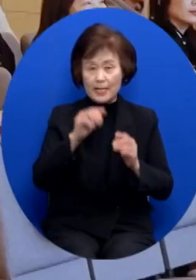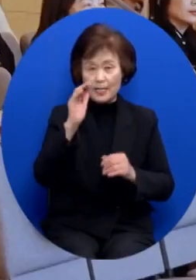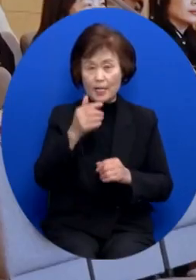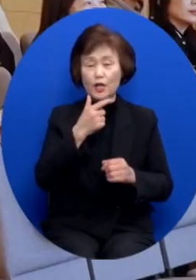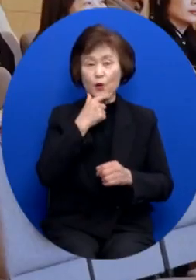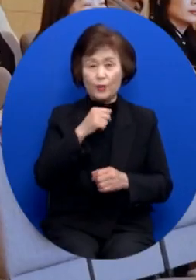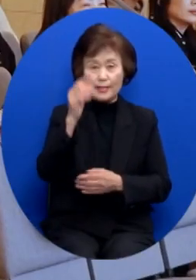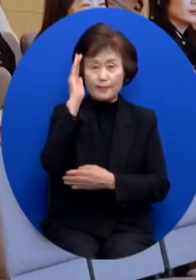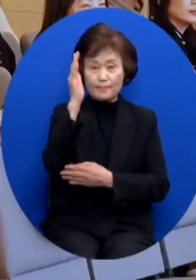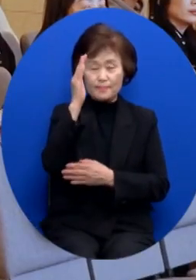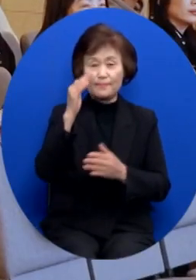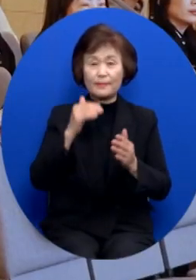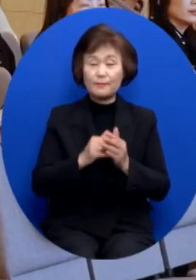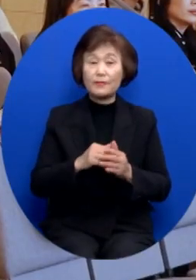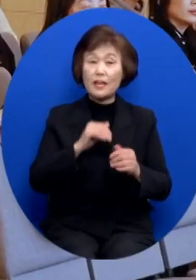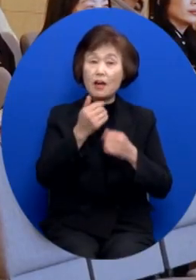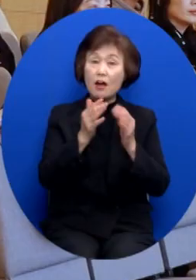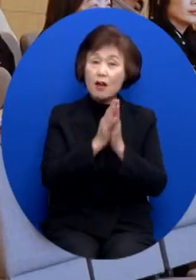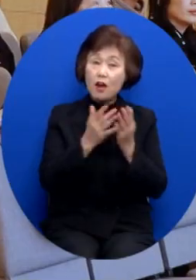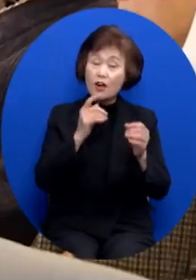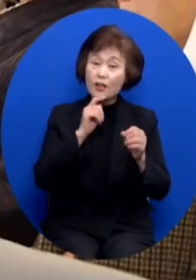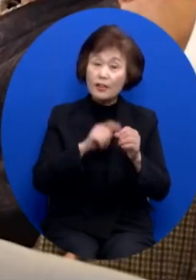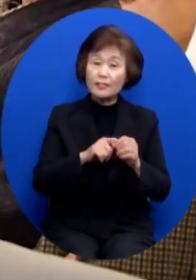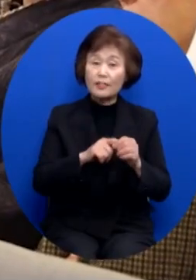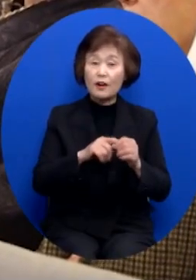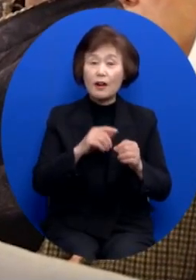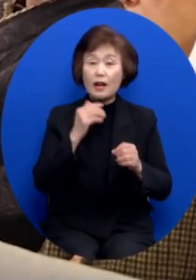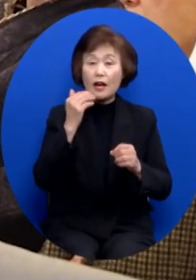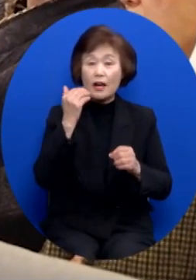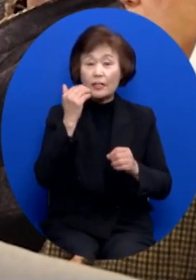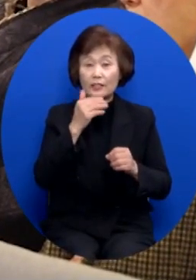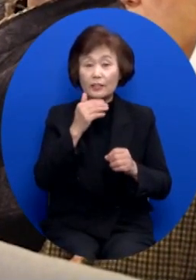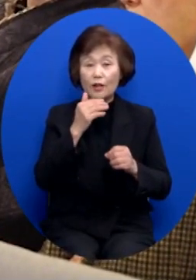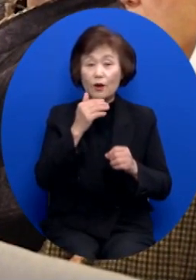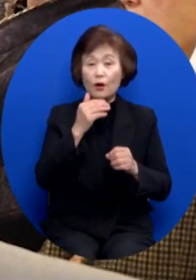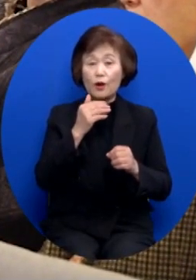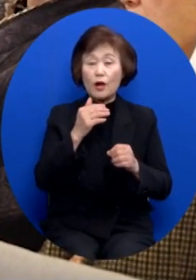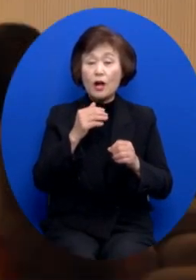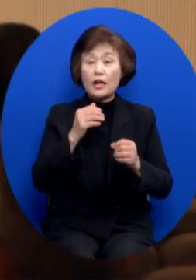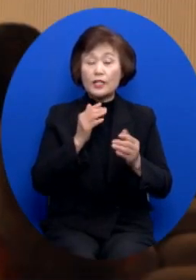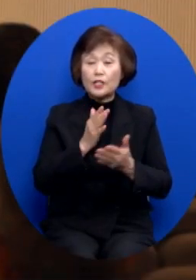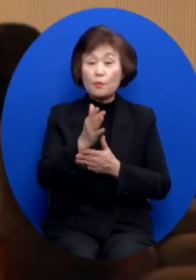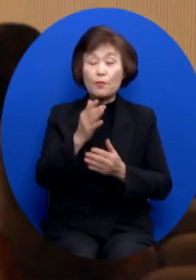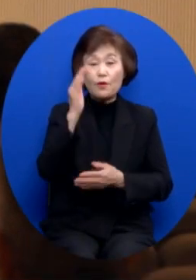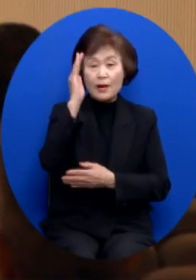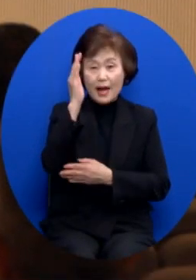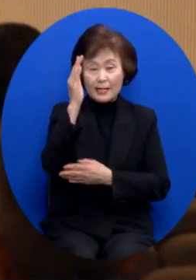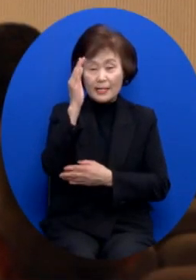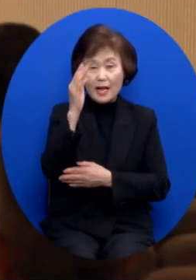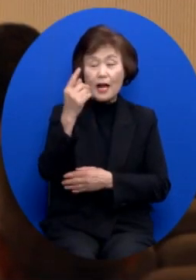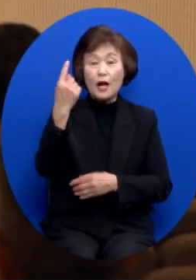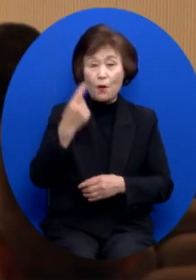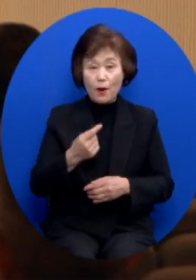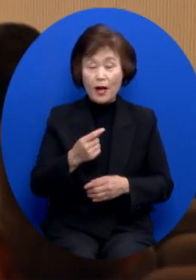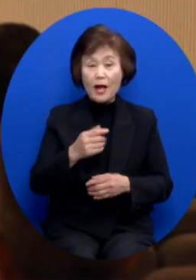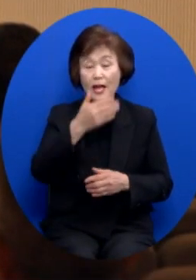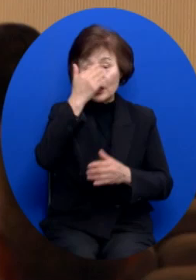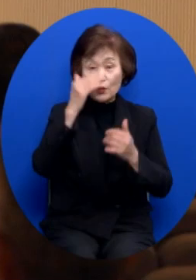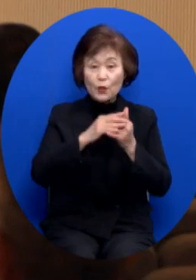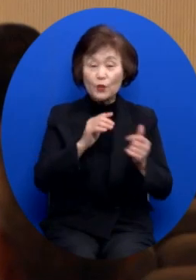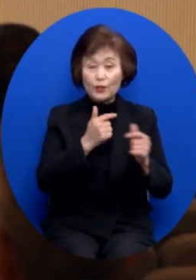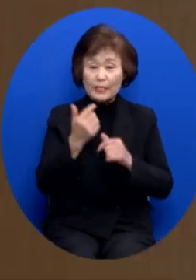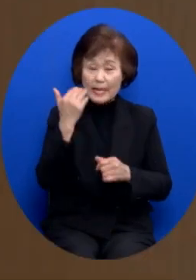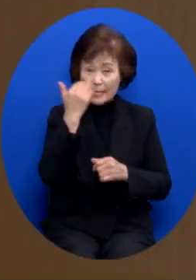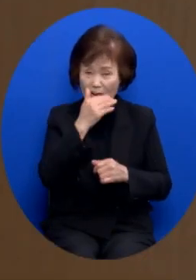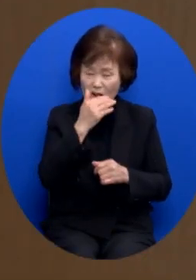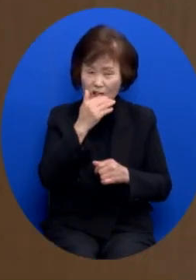이어진 세미나에는 성경적 성교육 전문강사인 딜라이트 연구소 김다정 대표가 청소년들의 성적 호기심을